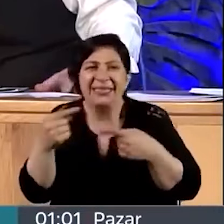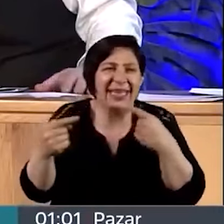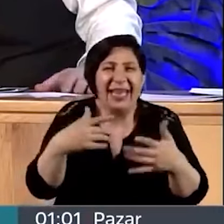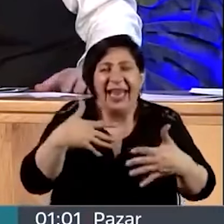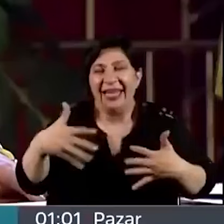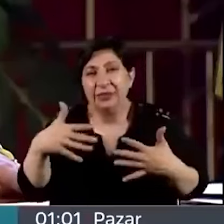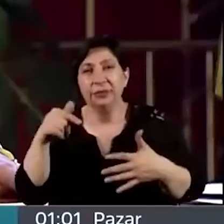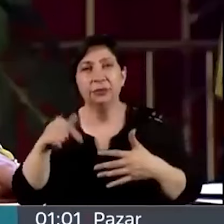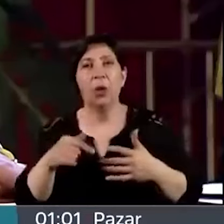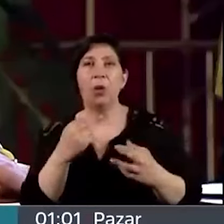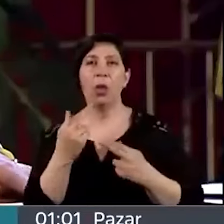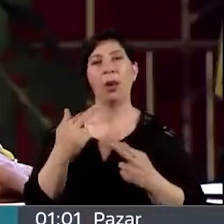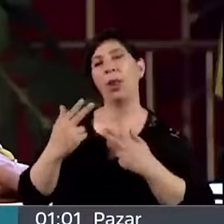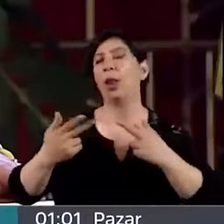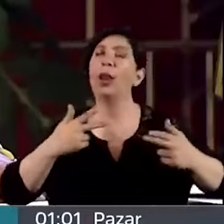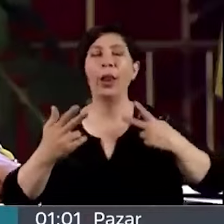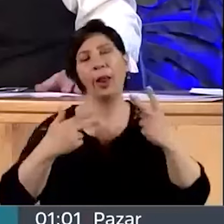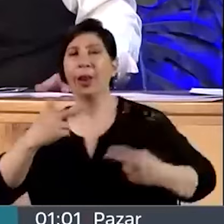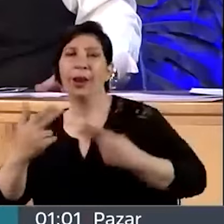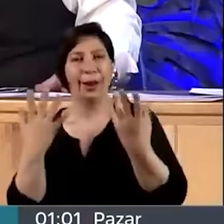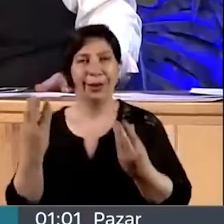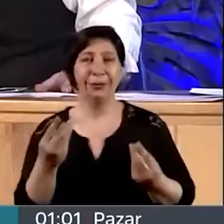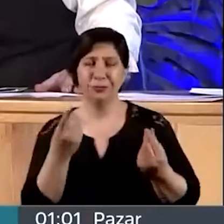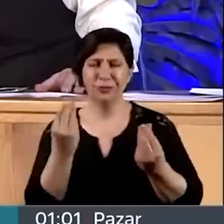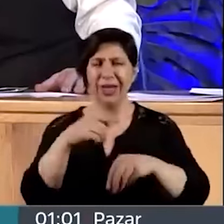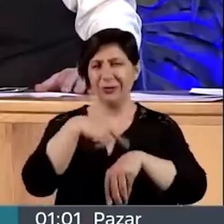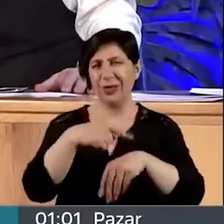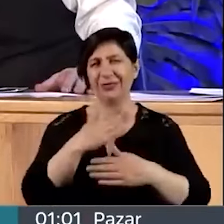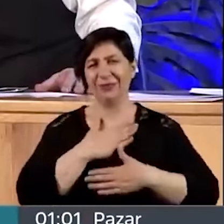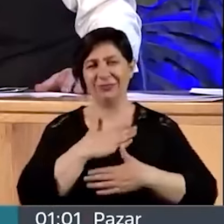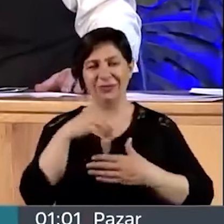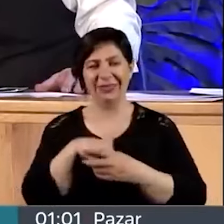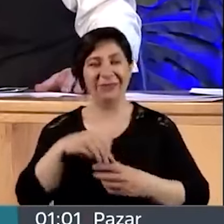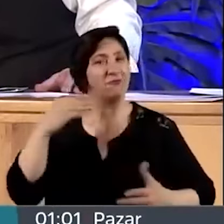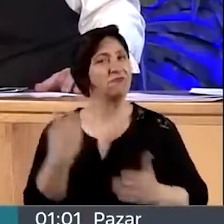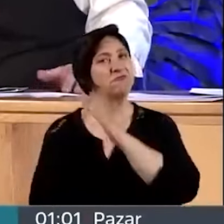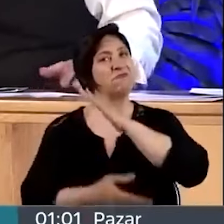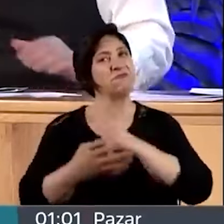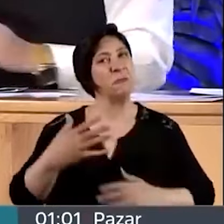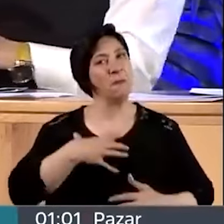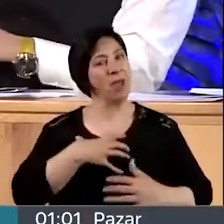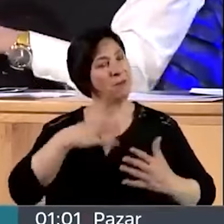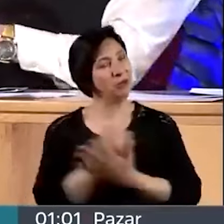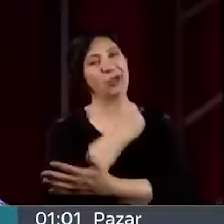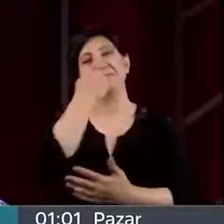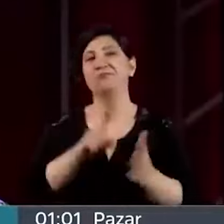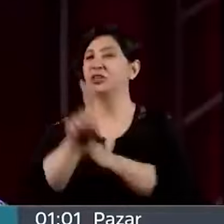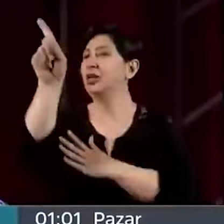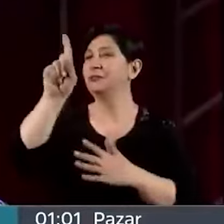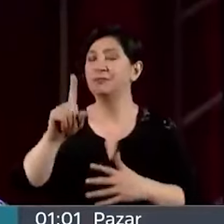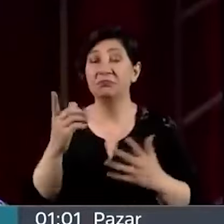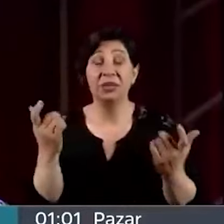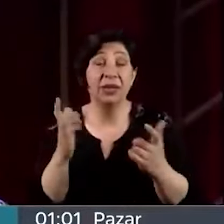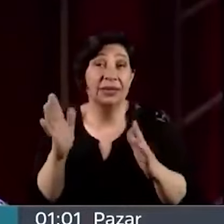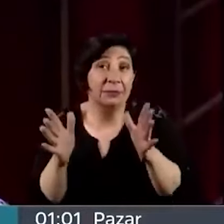anlatan, heyecanlanan insanlar şimdi cayır cayır stand-upçı oldular. Hmm. Bu çok güzel bir süreç benim için. Yani vay anasını oldum yani kendimce. Hmm. Nereye gider